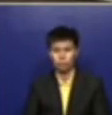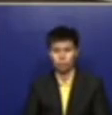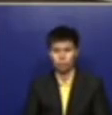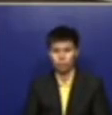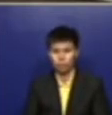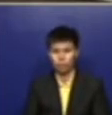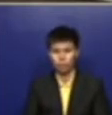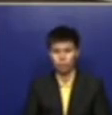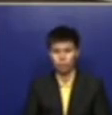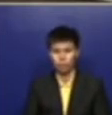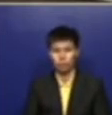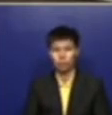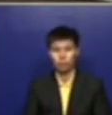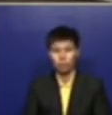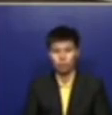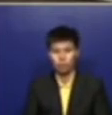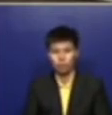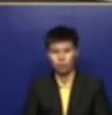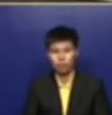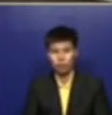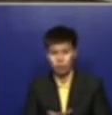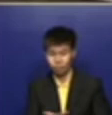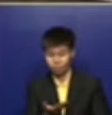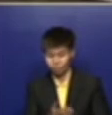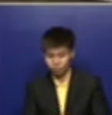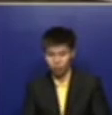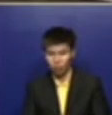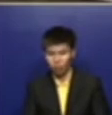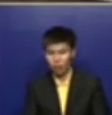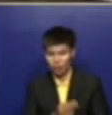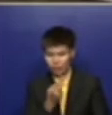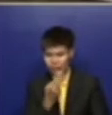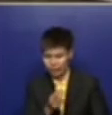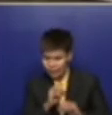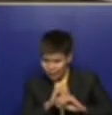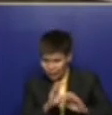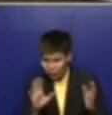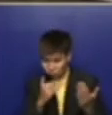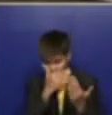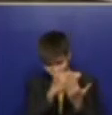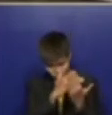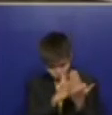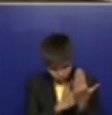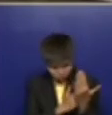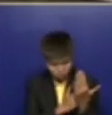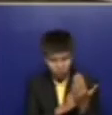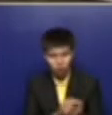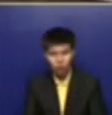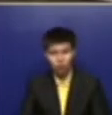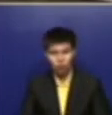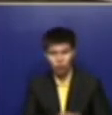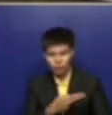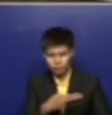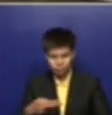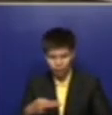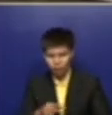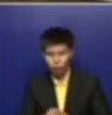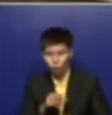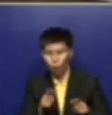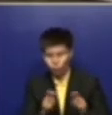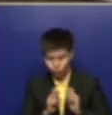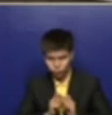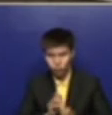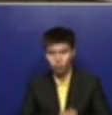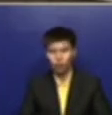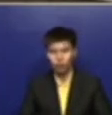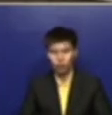ในรายงานนี้ระบุชัดครับบอกว่าได้ดำเนินการขออนุญาตท่านประธานครับอ่านข้อความอาคารสนับสนุนกองบัญชา